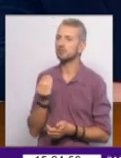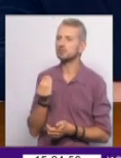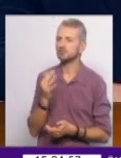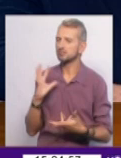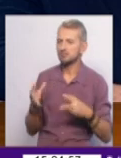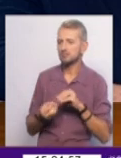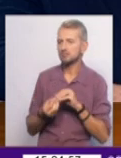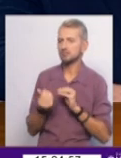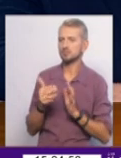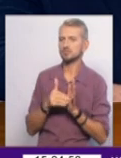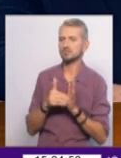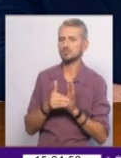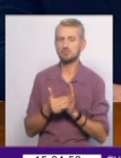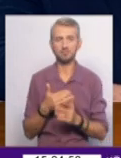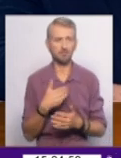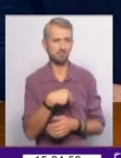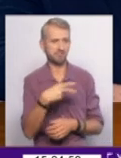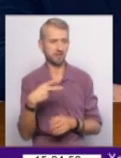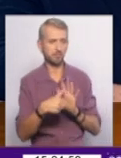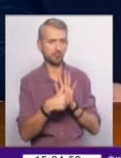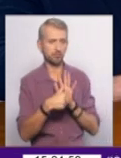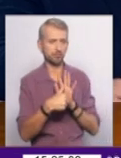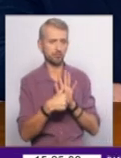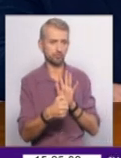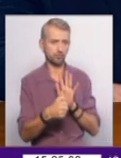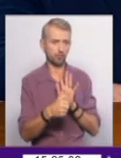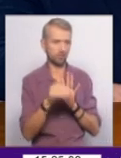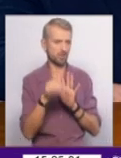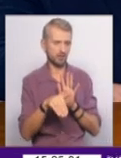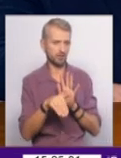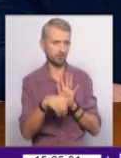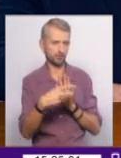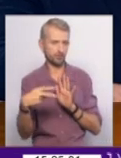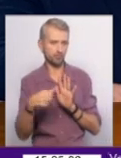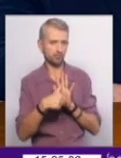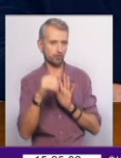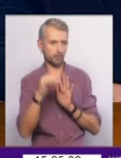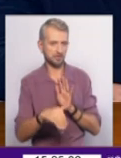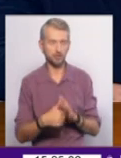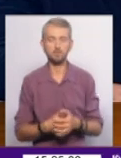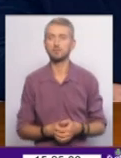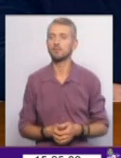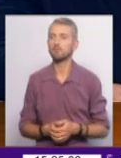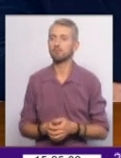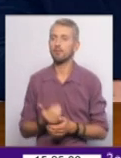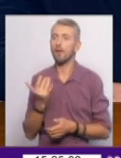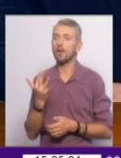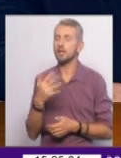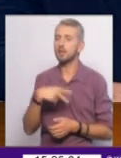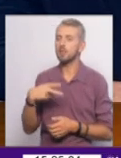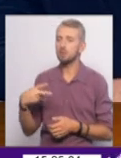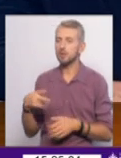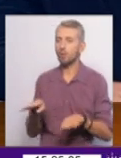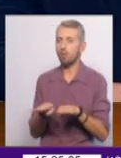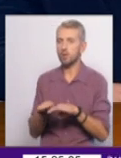це все разом обійшлося? Приблизно? Десь орієнтовно там 600 плюс-мінус тисяч гривень. Угу. Скільки приблизно